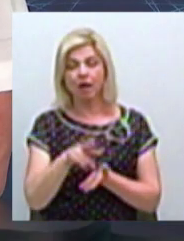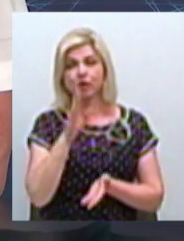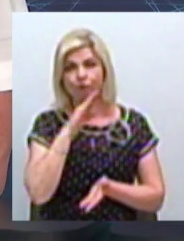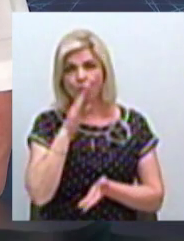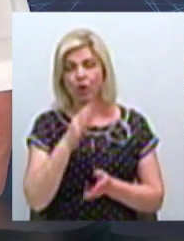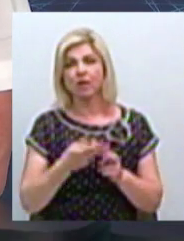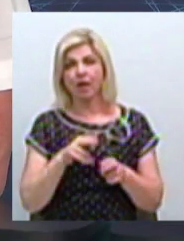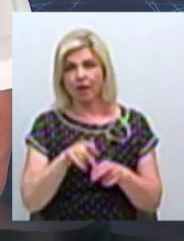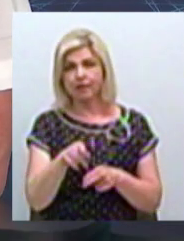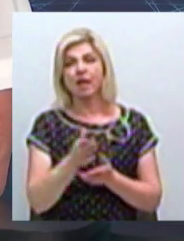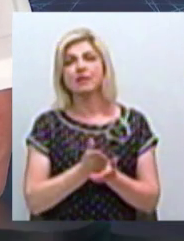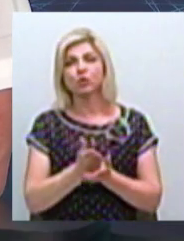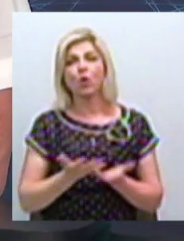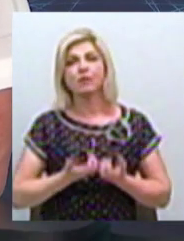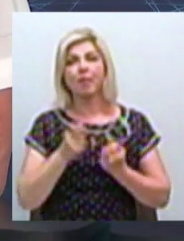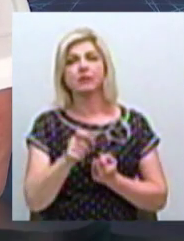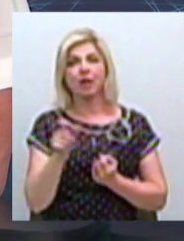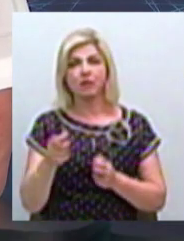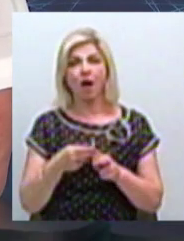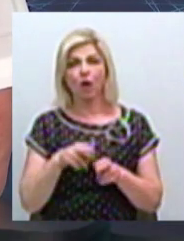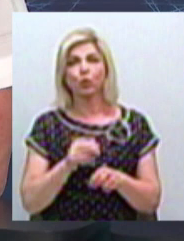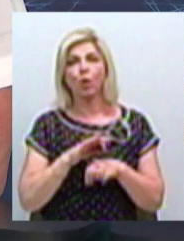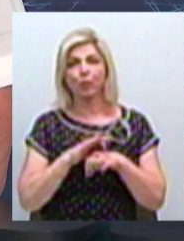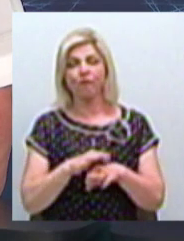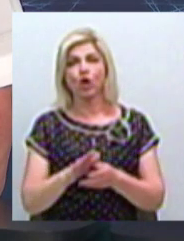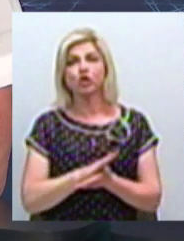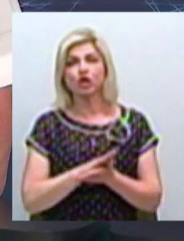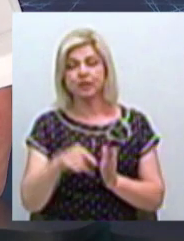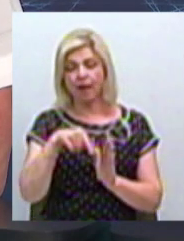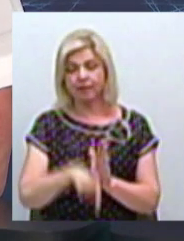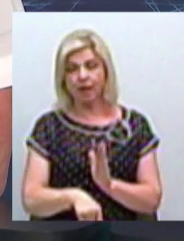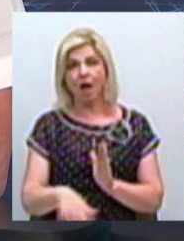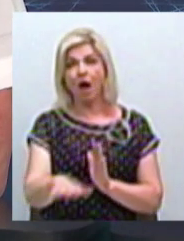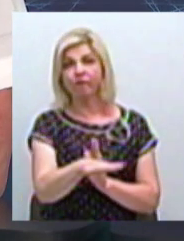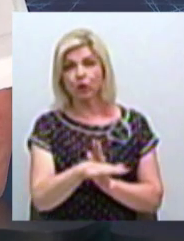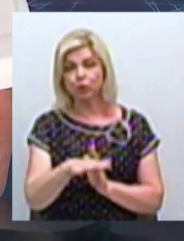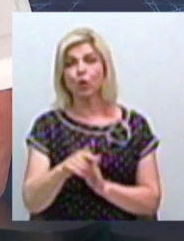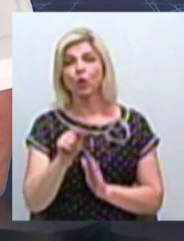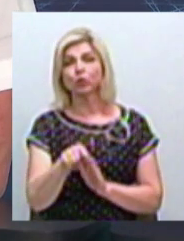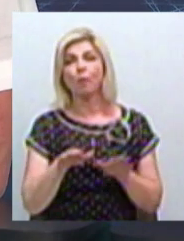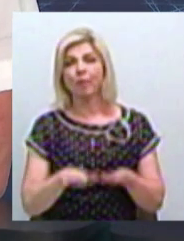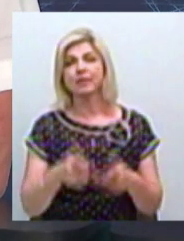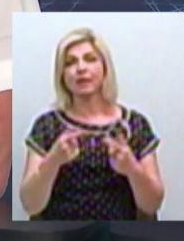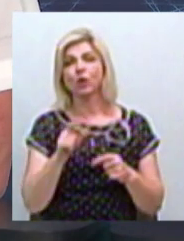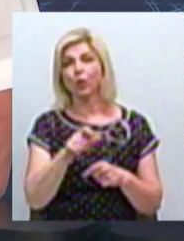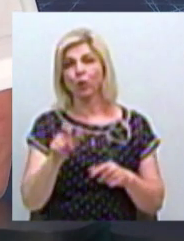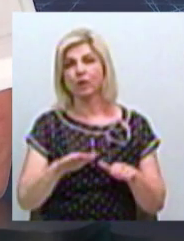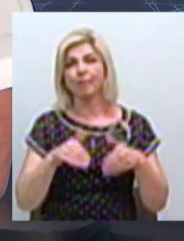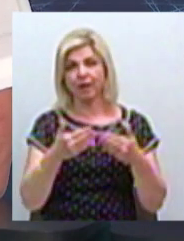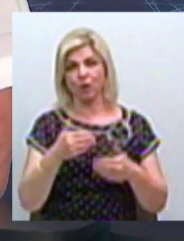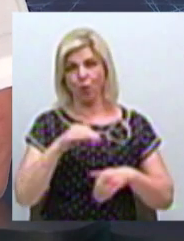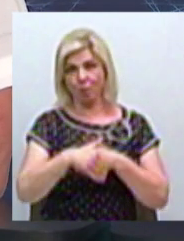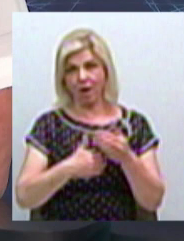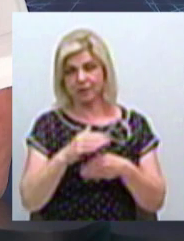опять-таки, заслуга спасателів, які провели очистку дна акваторії в тому місці, де рекомендуємо людям купатися. Тобто всі